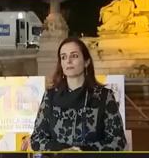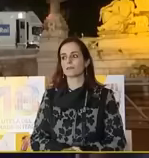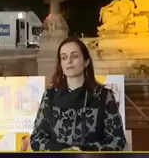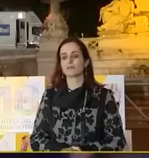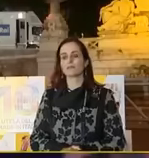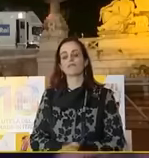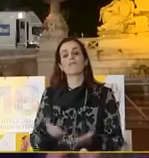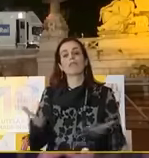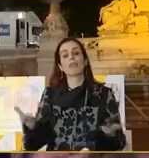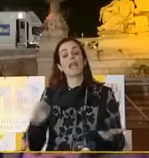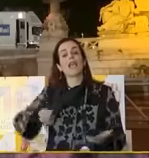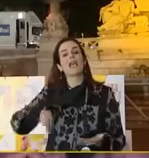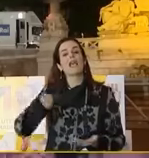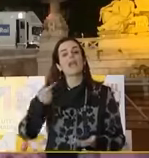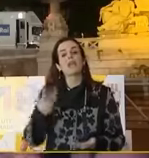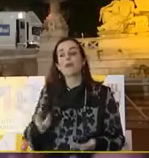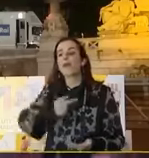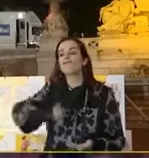E poi